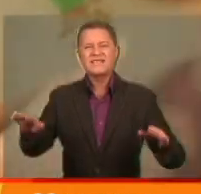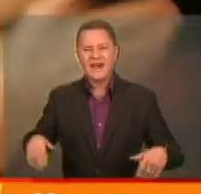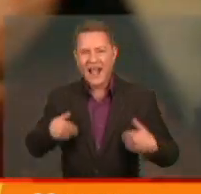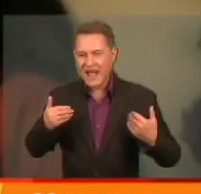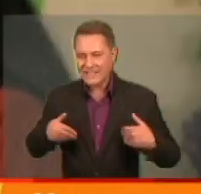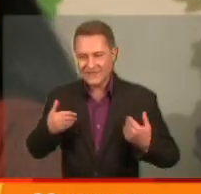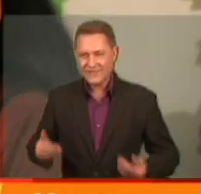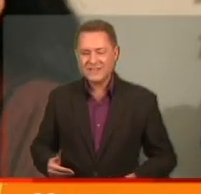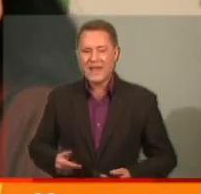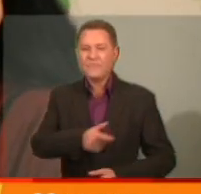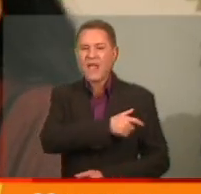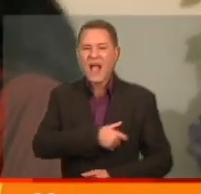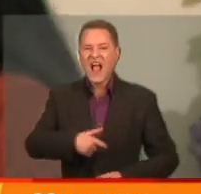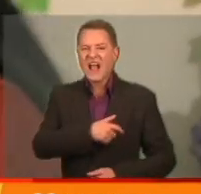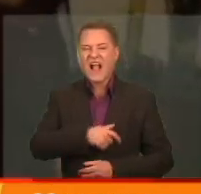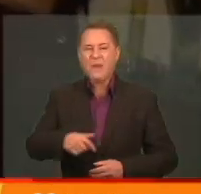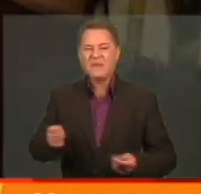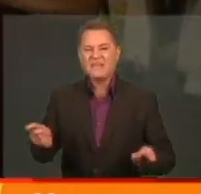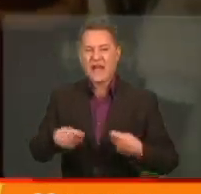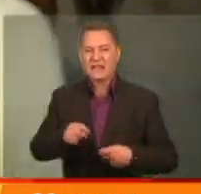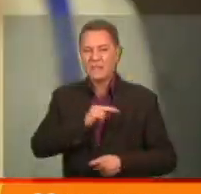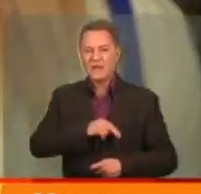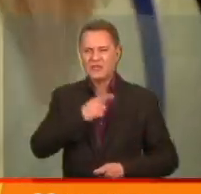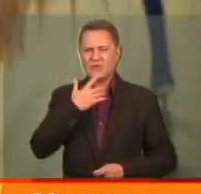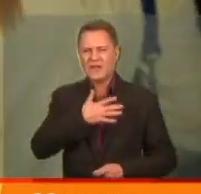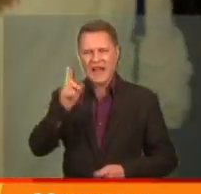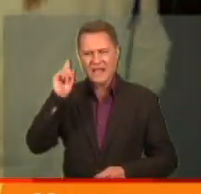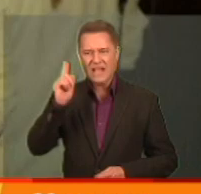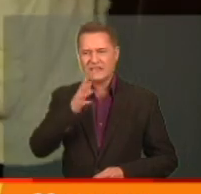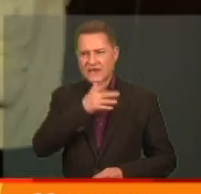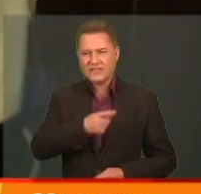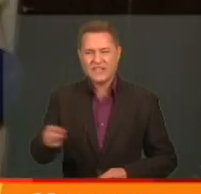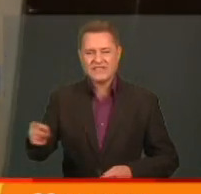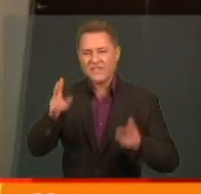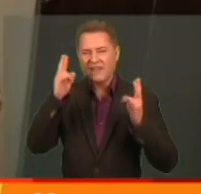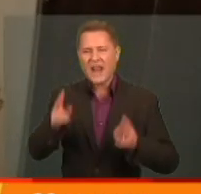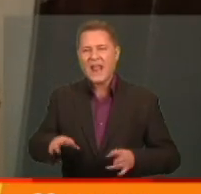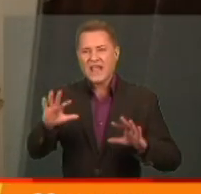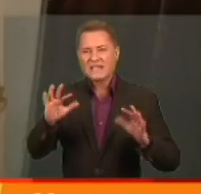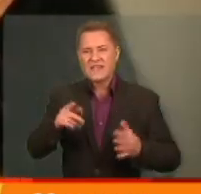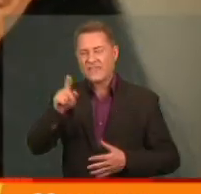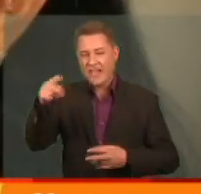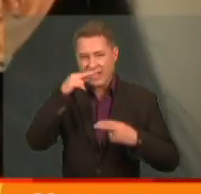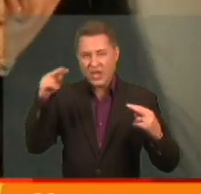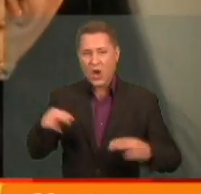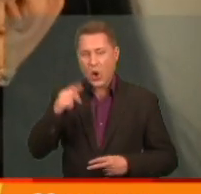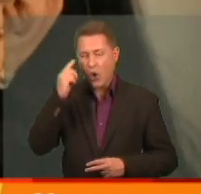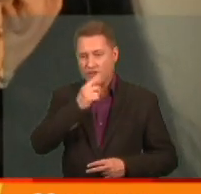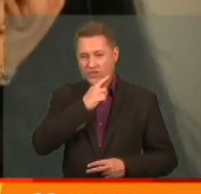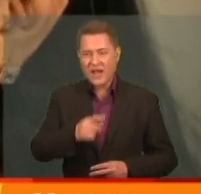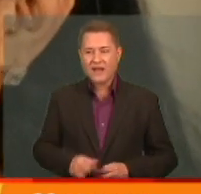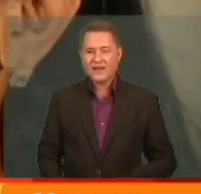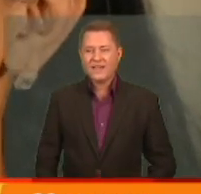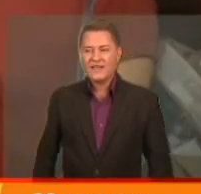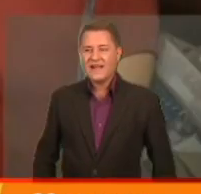Здравствуйте. Комендантка тут працює ще з радянських часів. Трагедія афганки сталася на її очах. Как ты